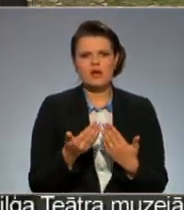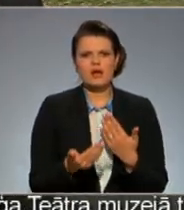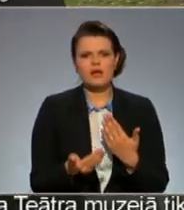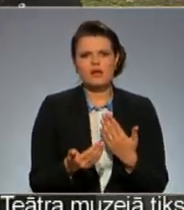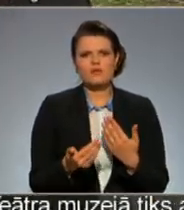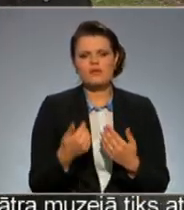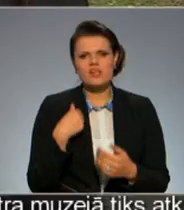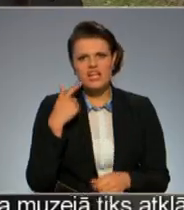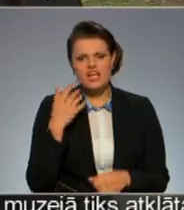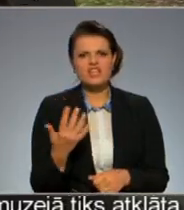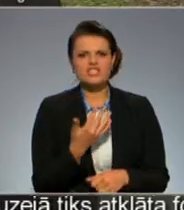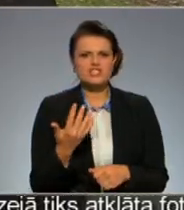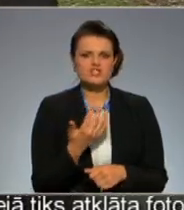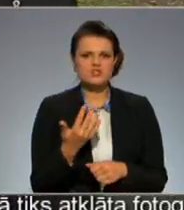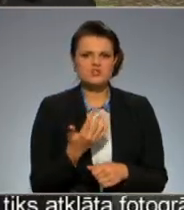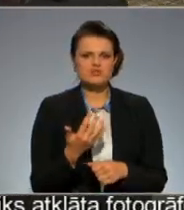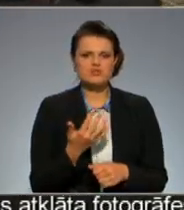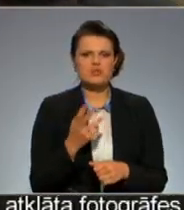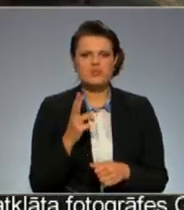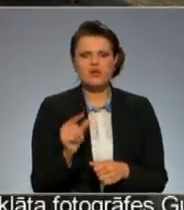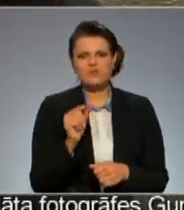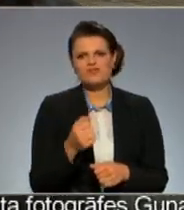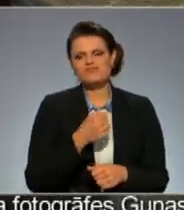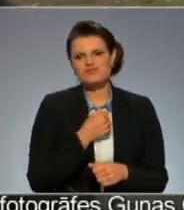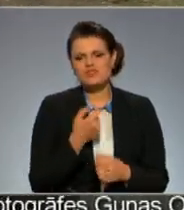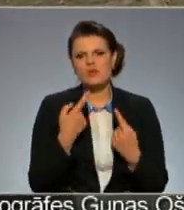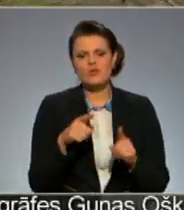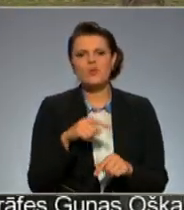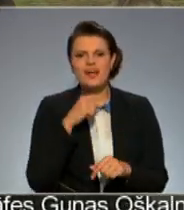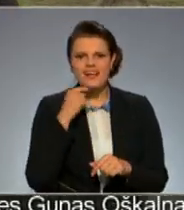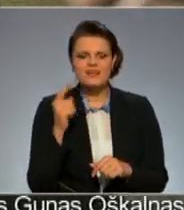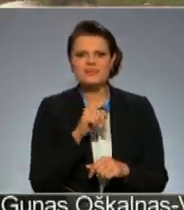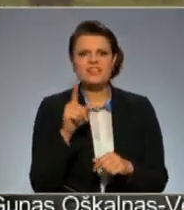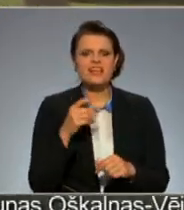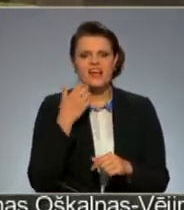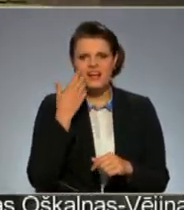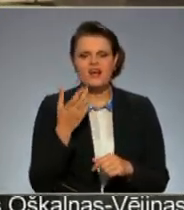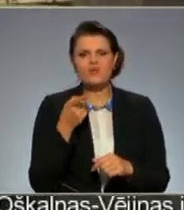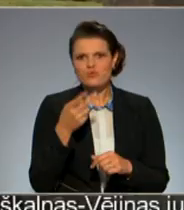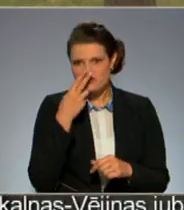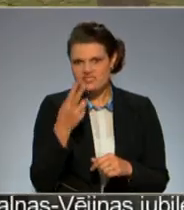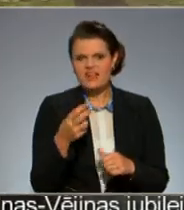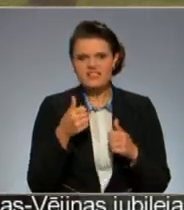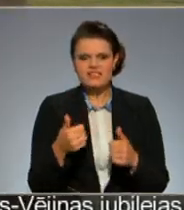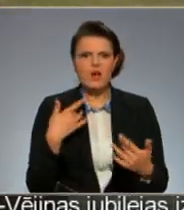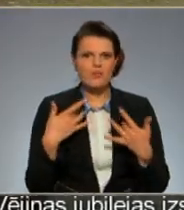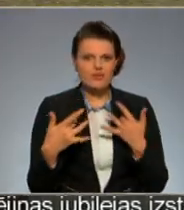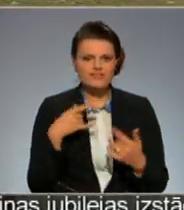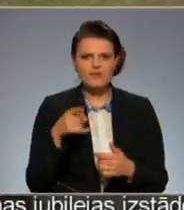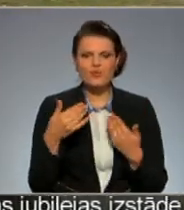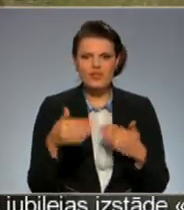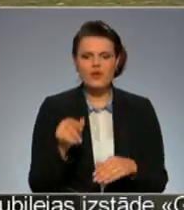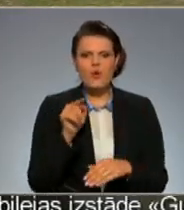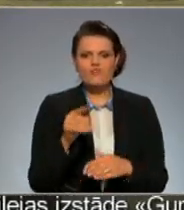nu tā kā tu varbūt žēl vai ne jo gribās jau jo tik tiklīdz tu vai ne skaties labu izrādi t tu jau